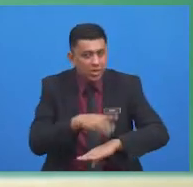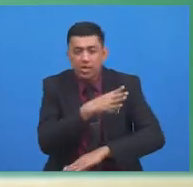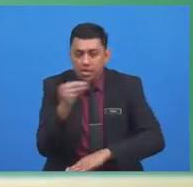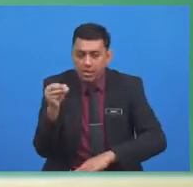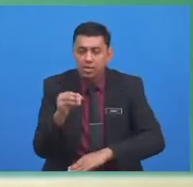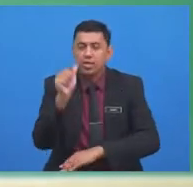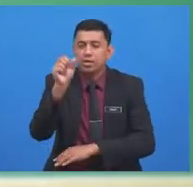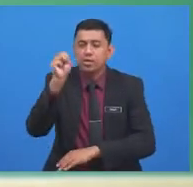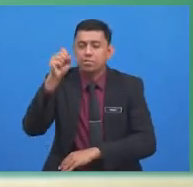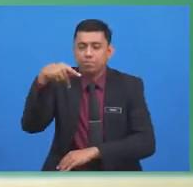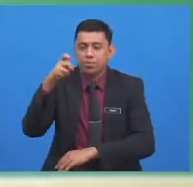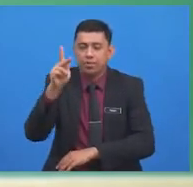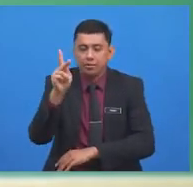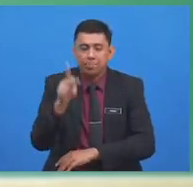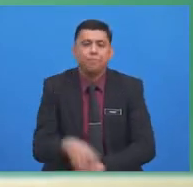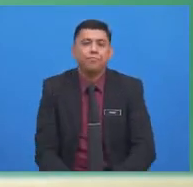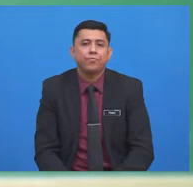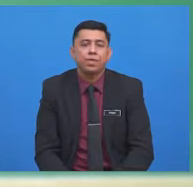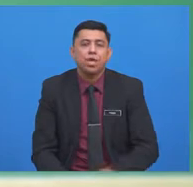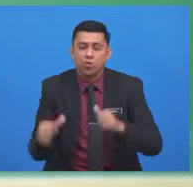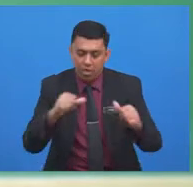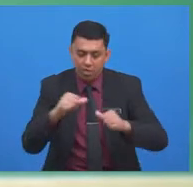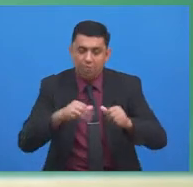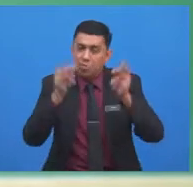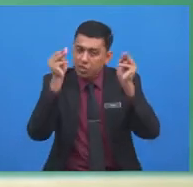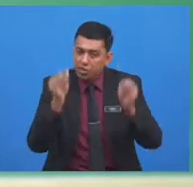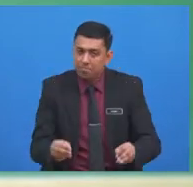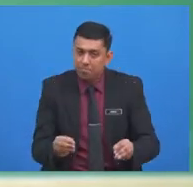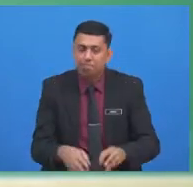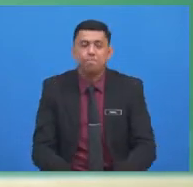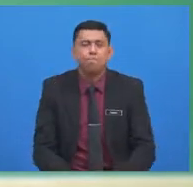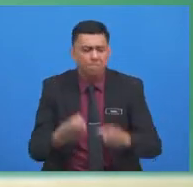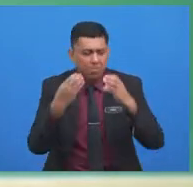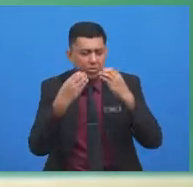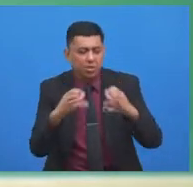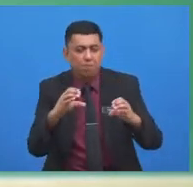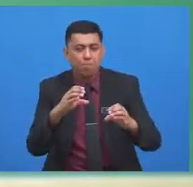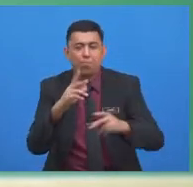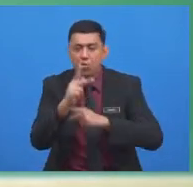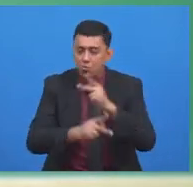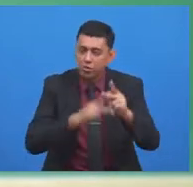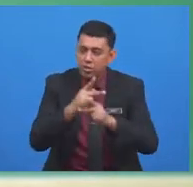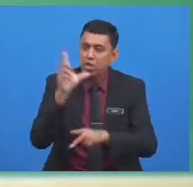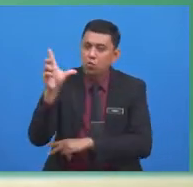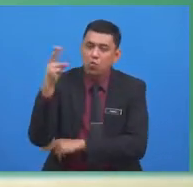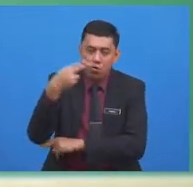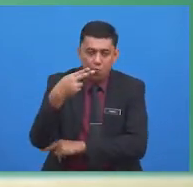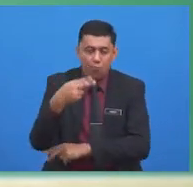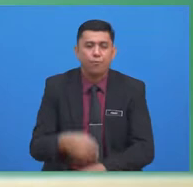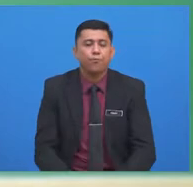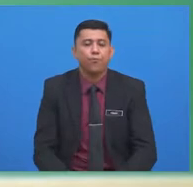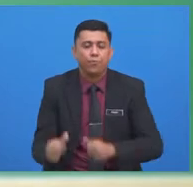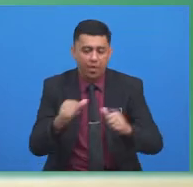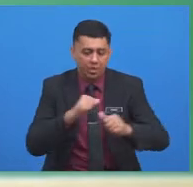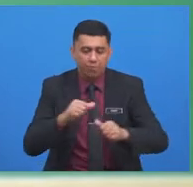dan aspek. Manakala, faktor aktiviti manusia pula yang mempercepatkan proses luluh hawa ialah